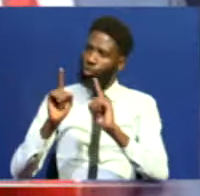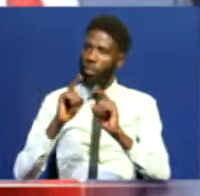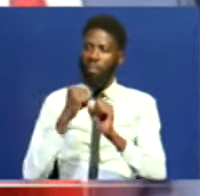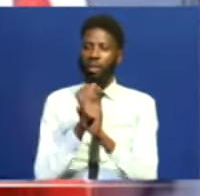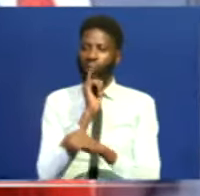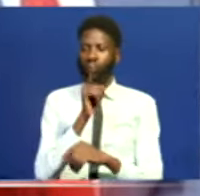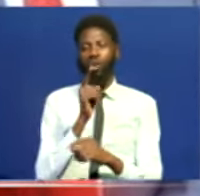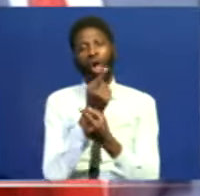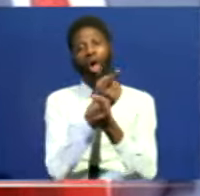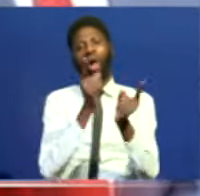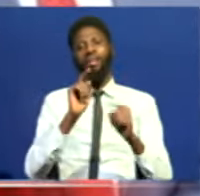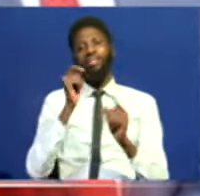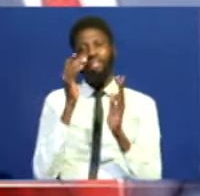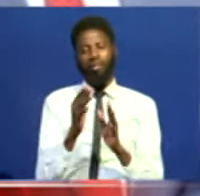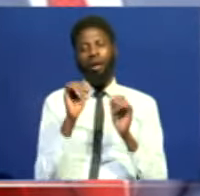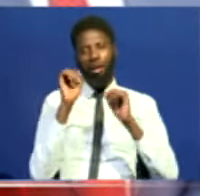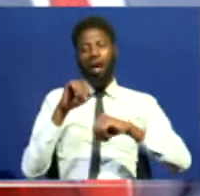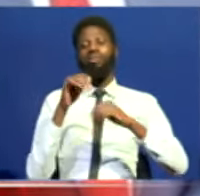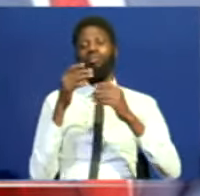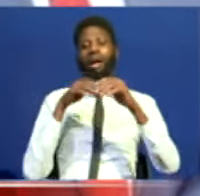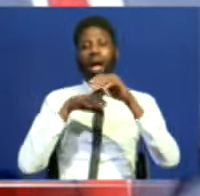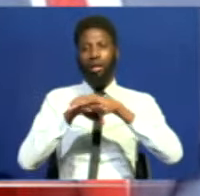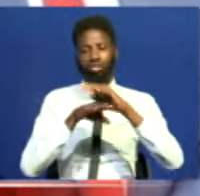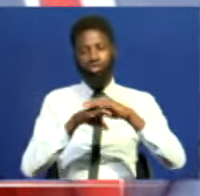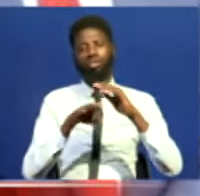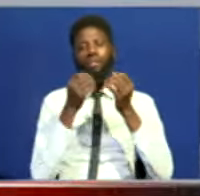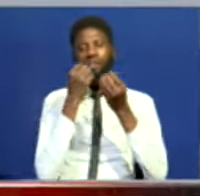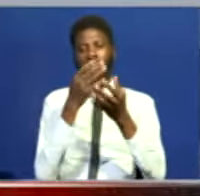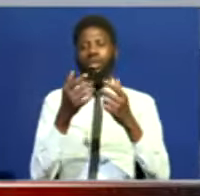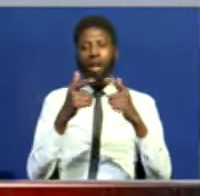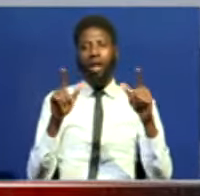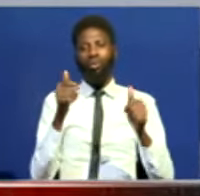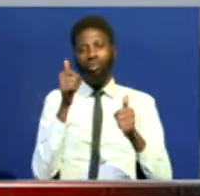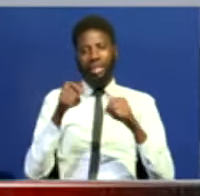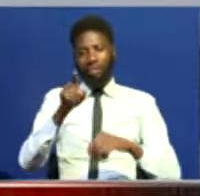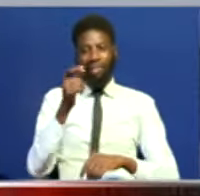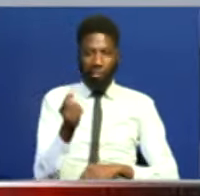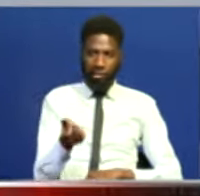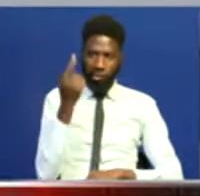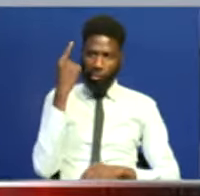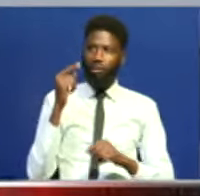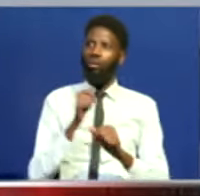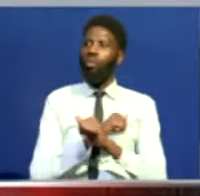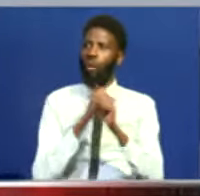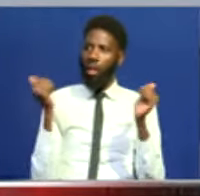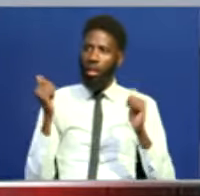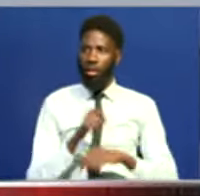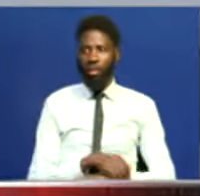this information in a language that they understand very well. Joseph Wahungu, Darubini.